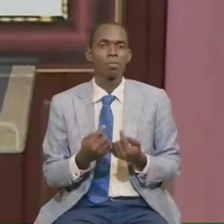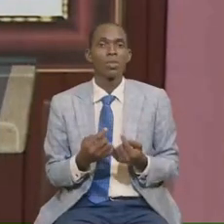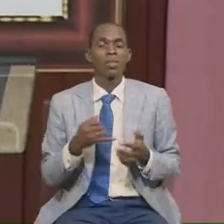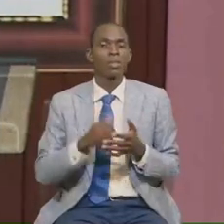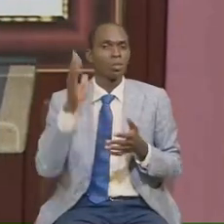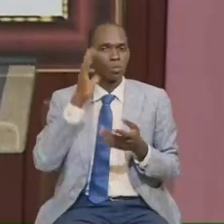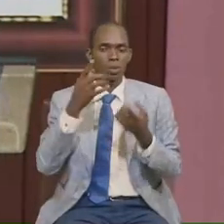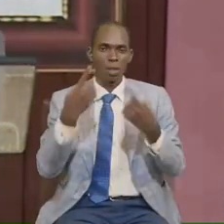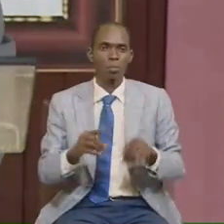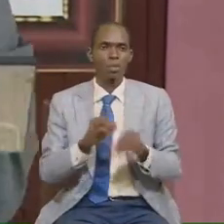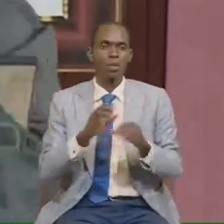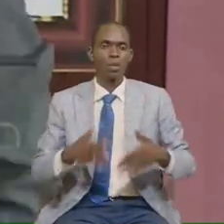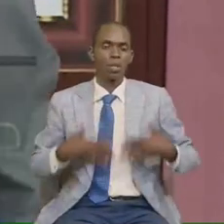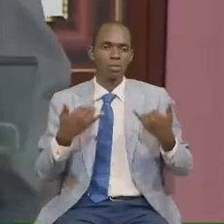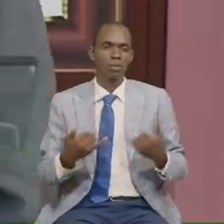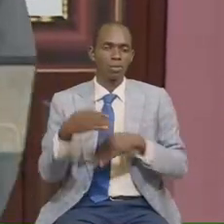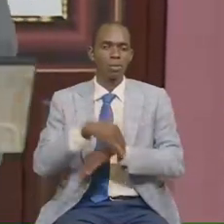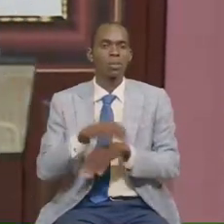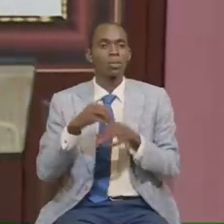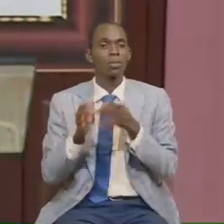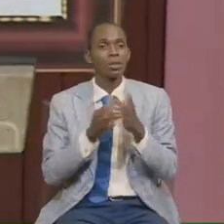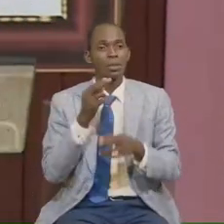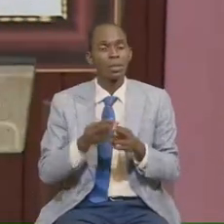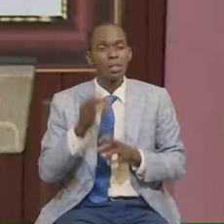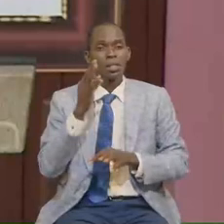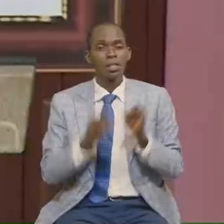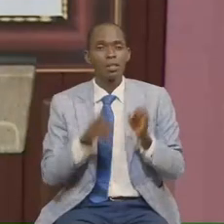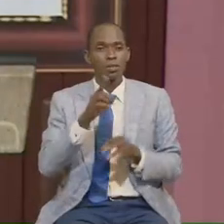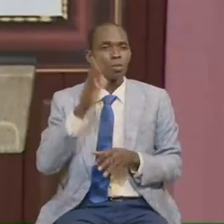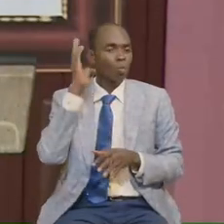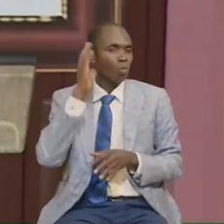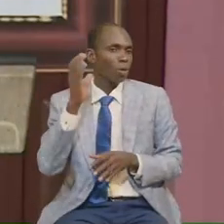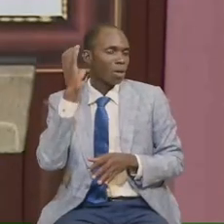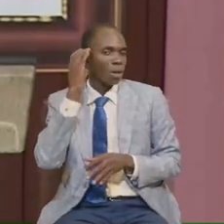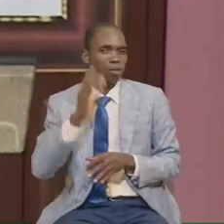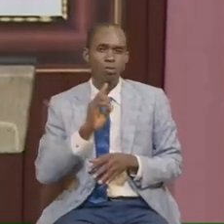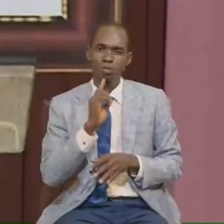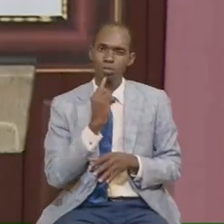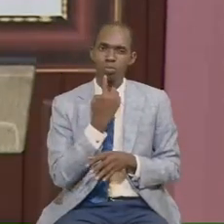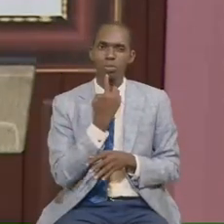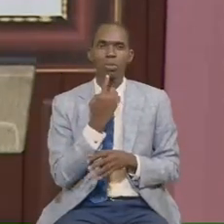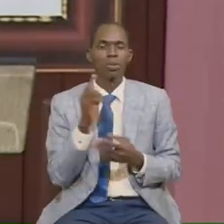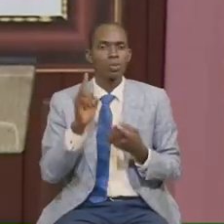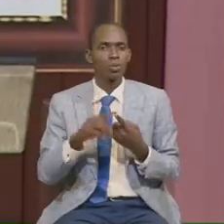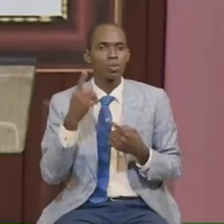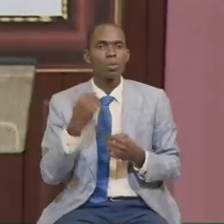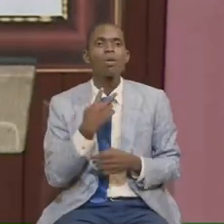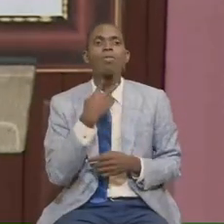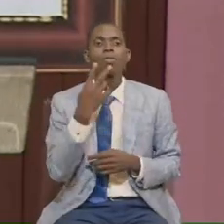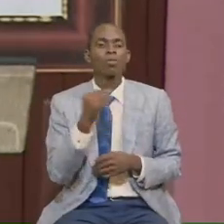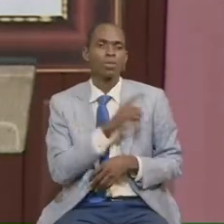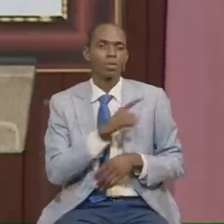vie. Si tu obéis à la voix de l'Éternel, ton Dieu,